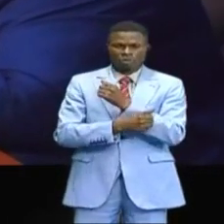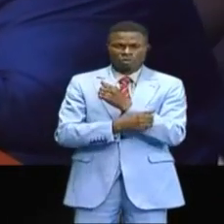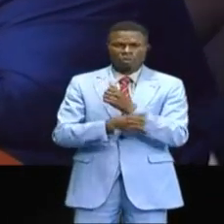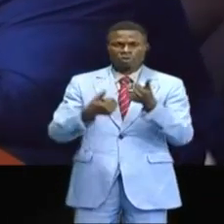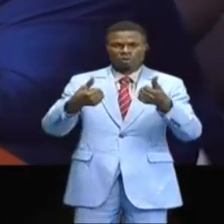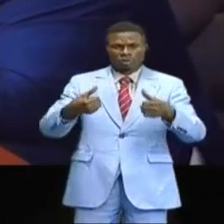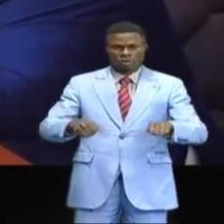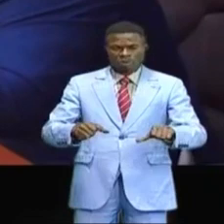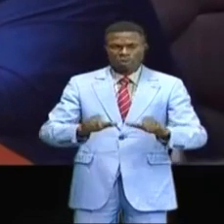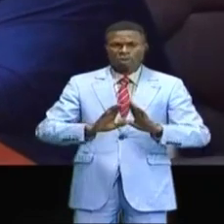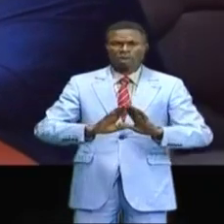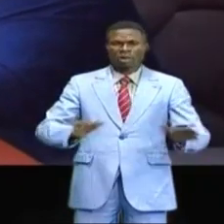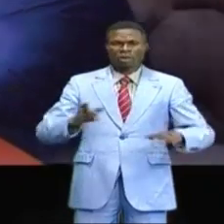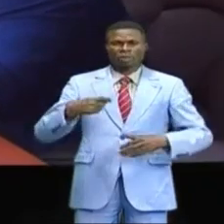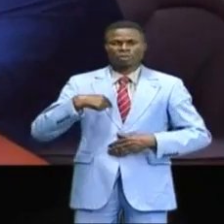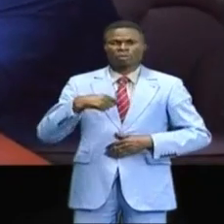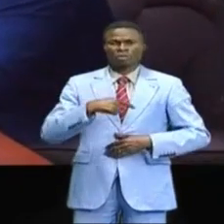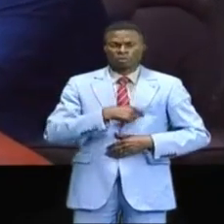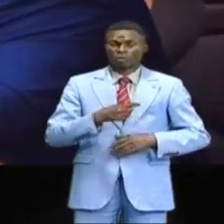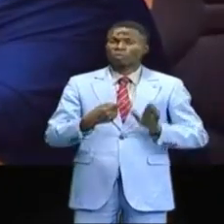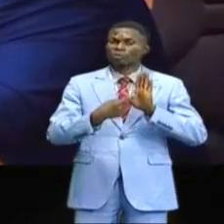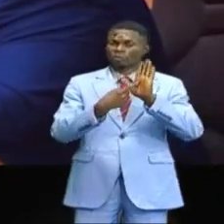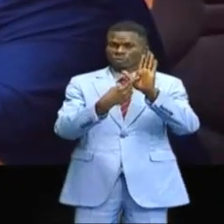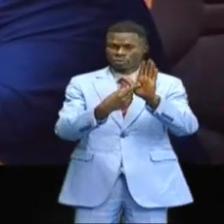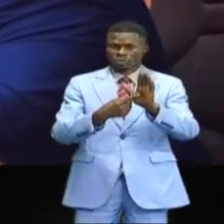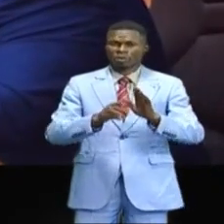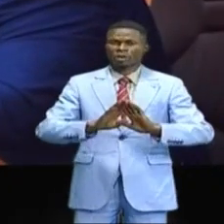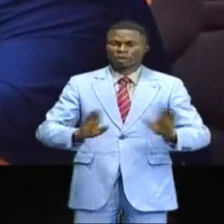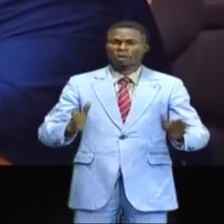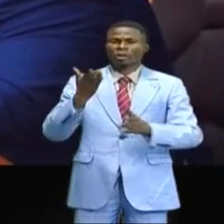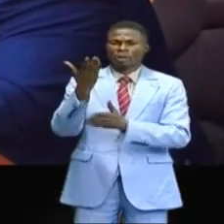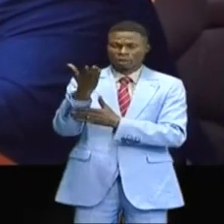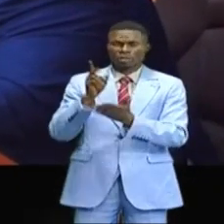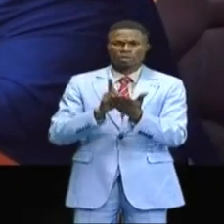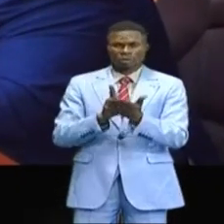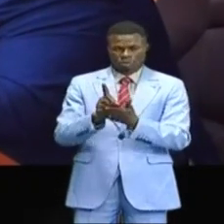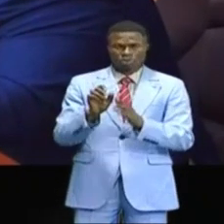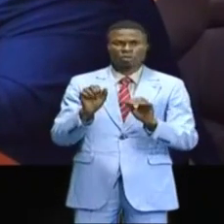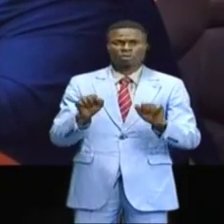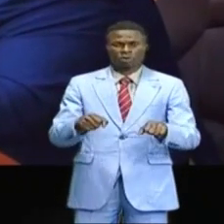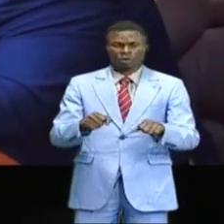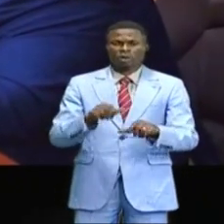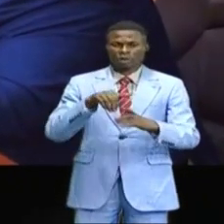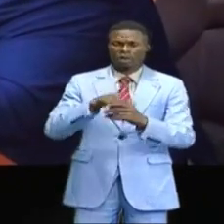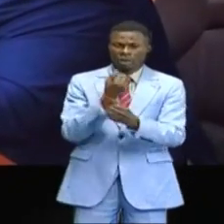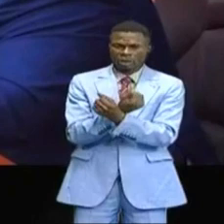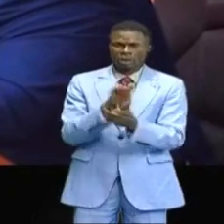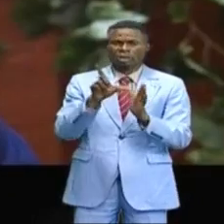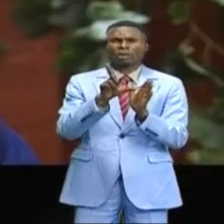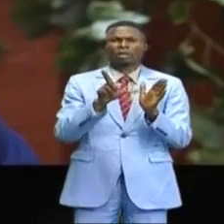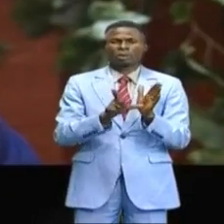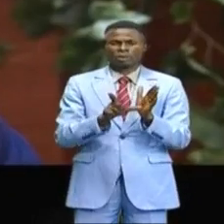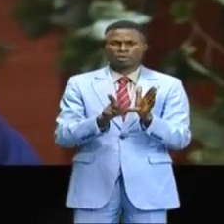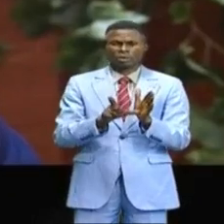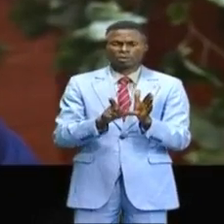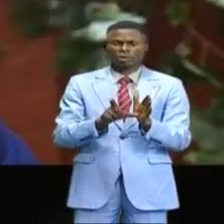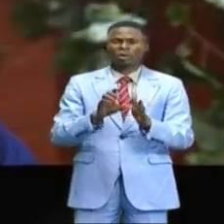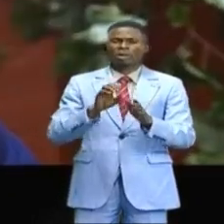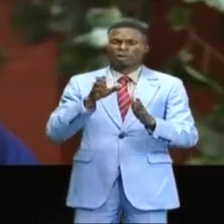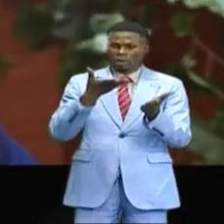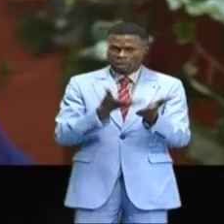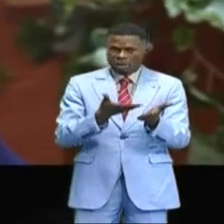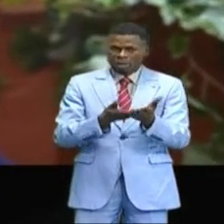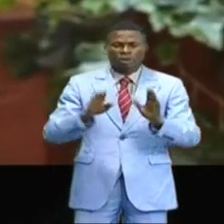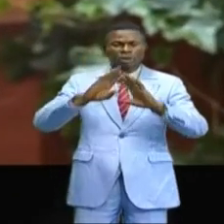notre capacité à démontrer que nous pouvons revendiquer nos droits dans les respects de lois établies et que